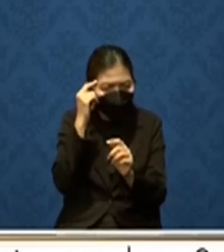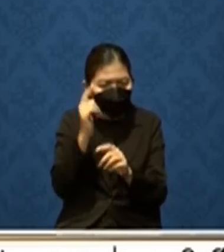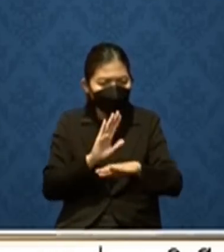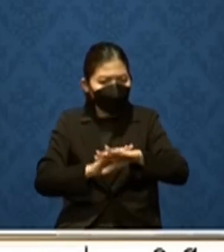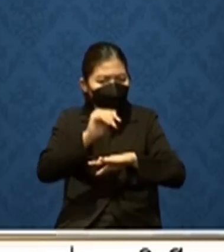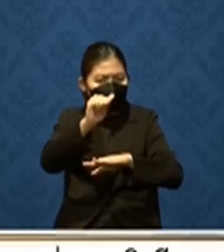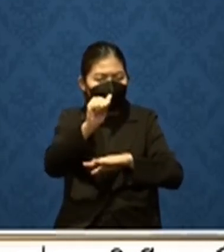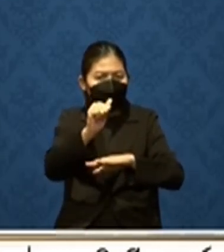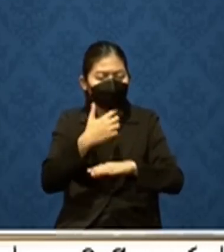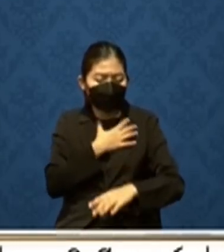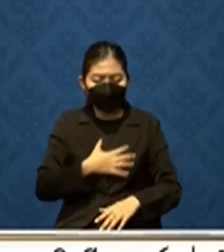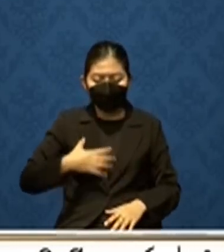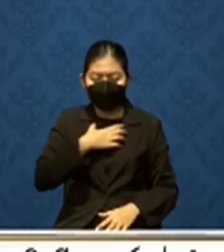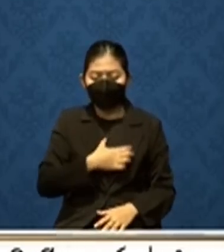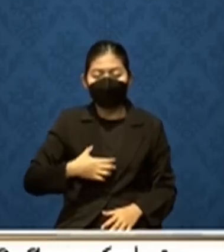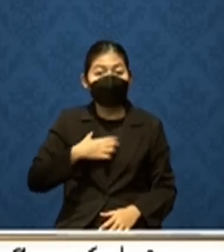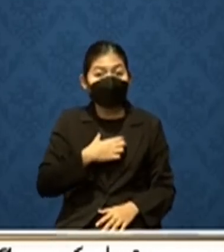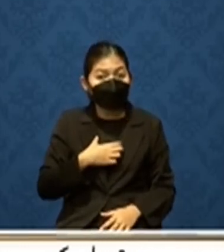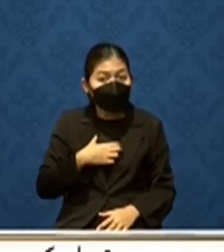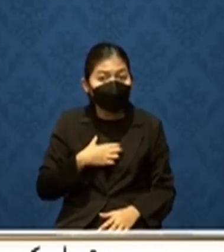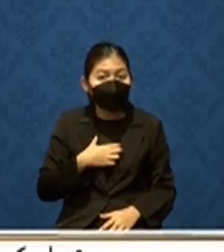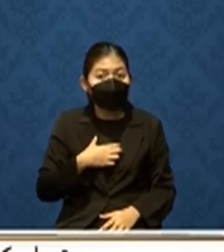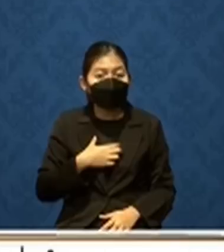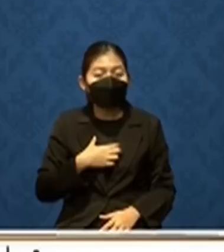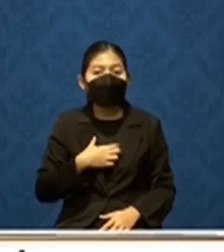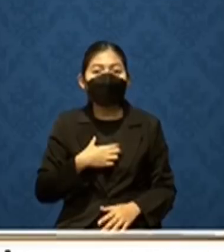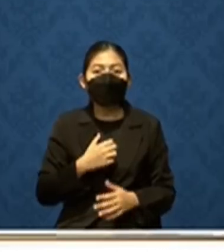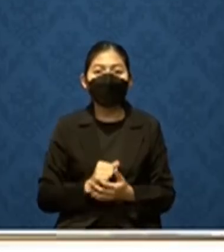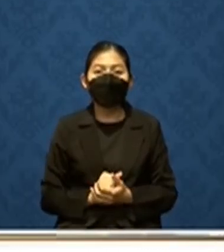สามารถทางด้านอารมณ์นะครับวุฒิภาวะทางอารมณ์เนี่ย